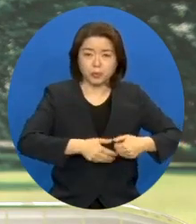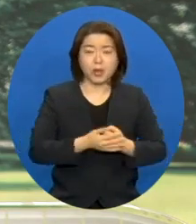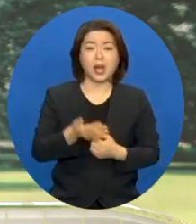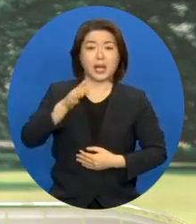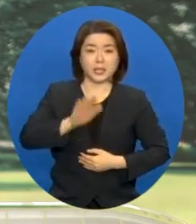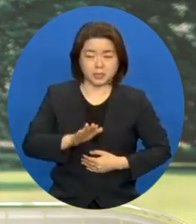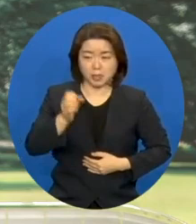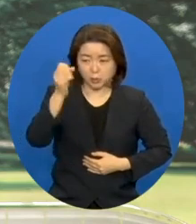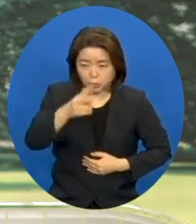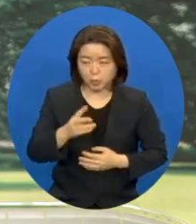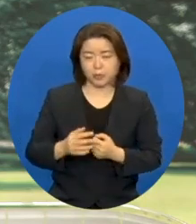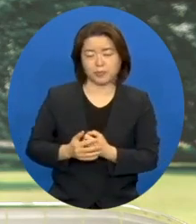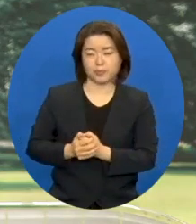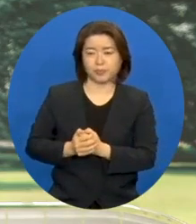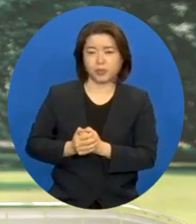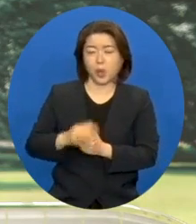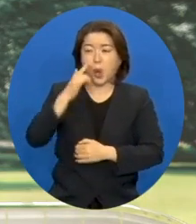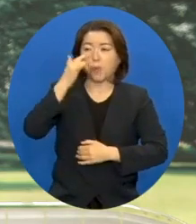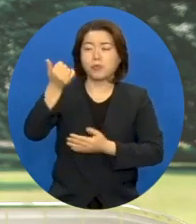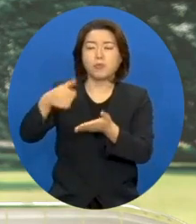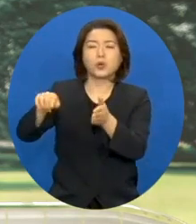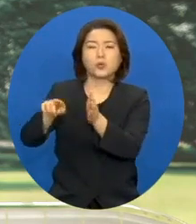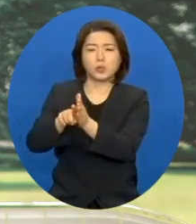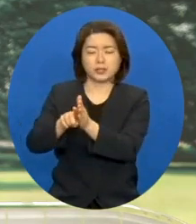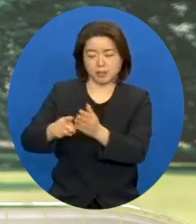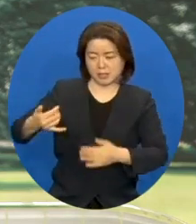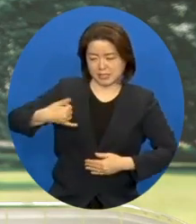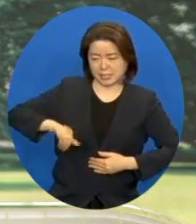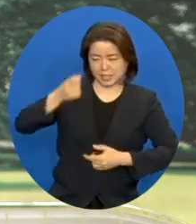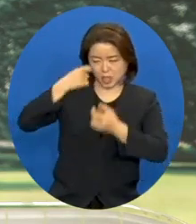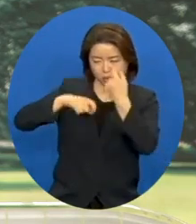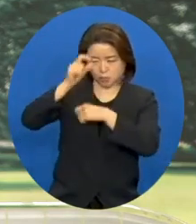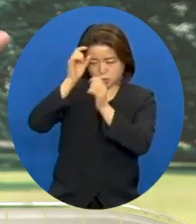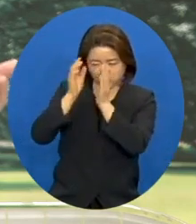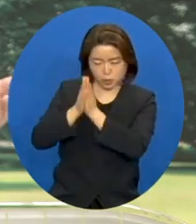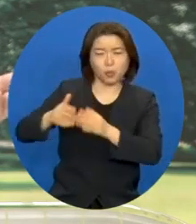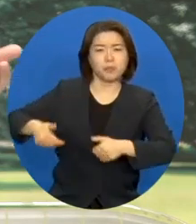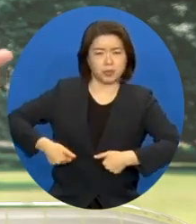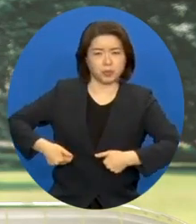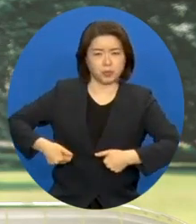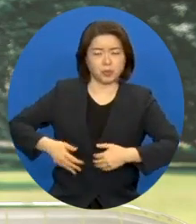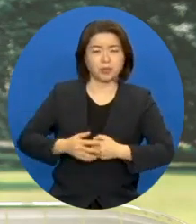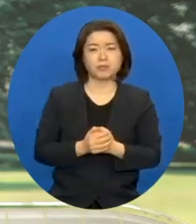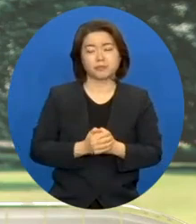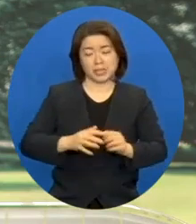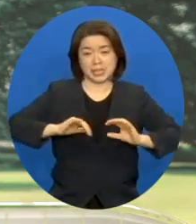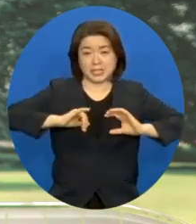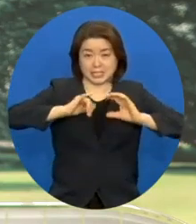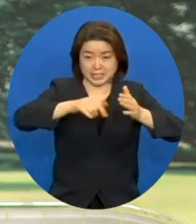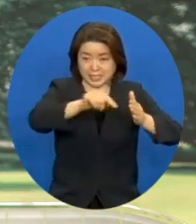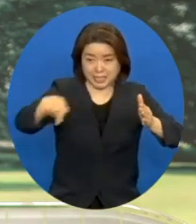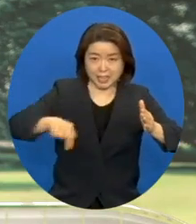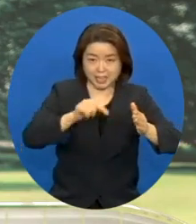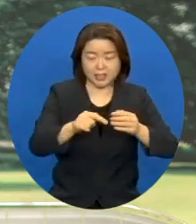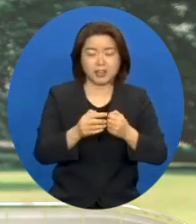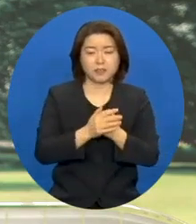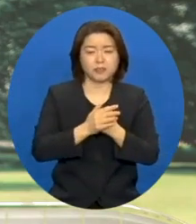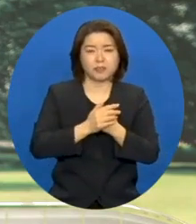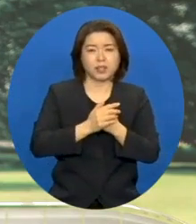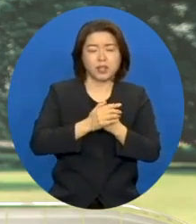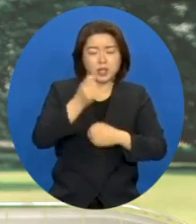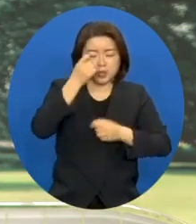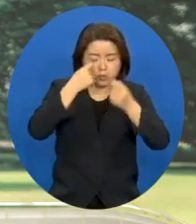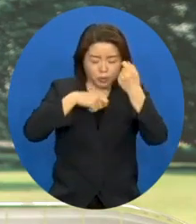위해서도 자녀의 눈물의 기도가 필요하구나. 세상에 눈물로 기도해 주는 사람이